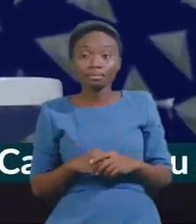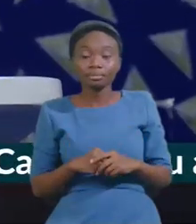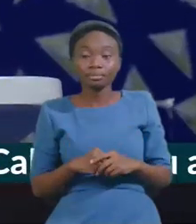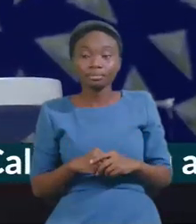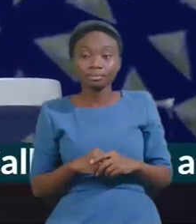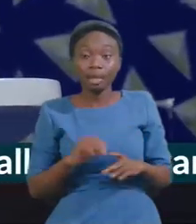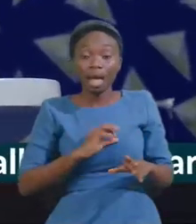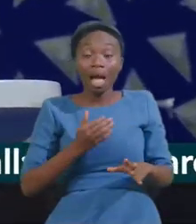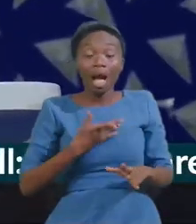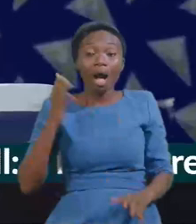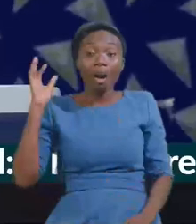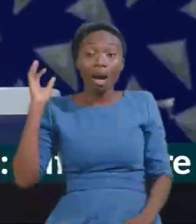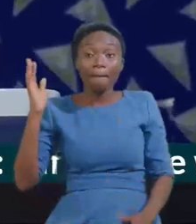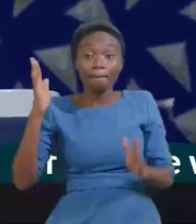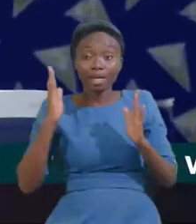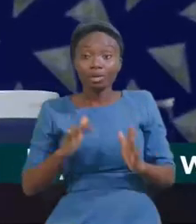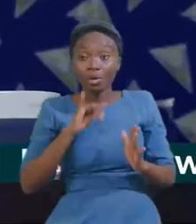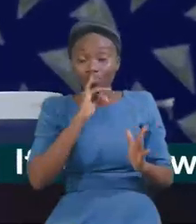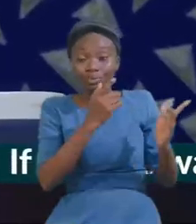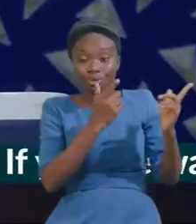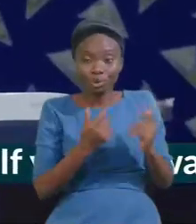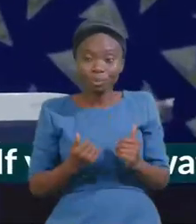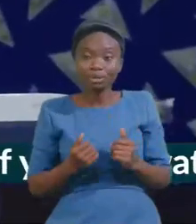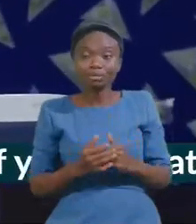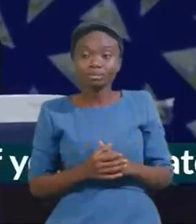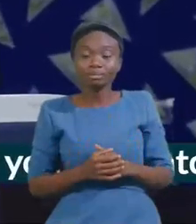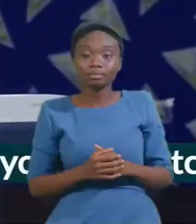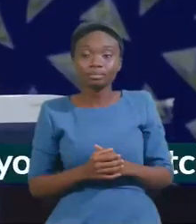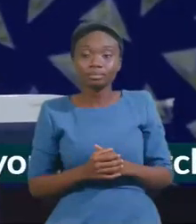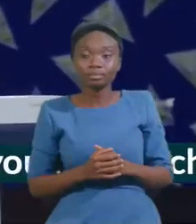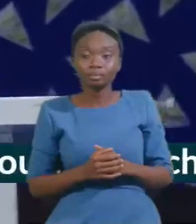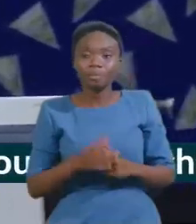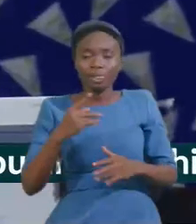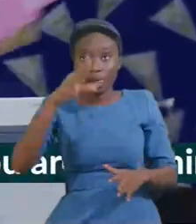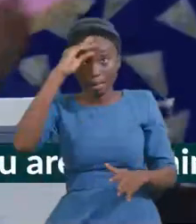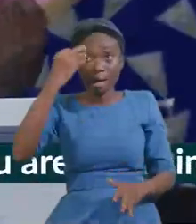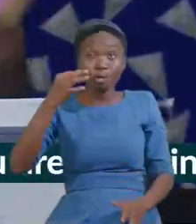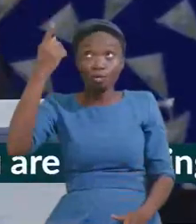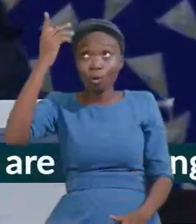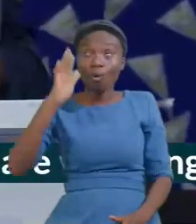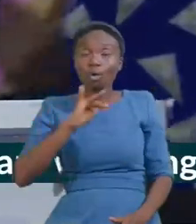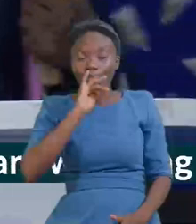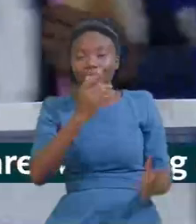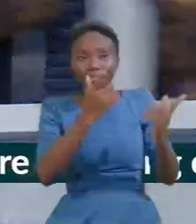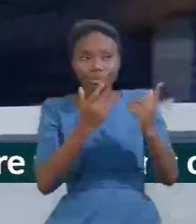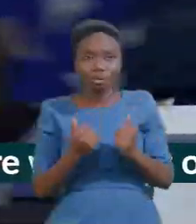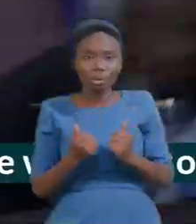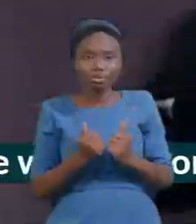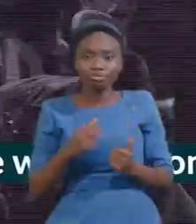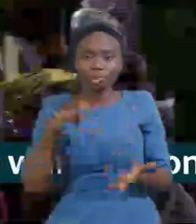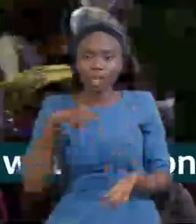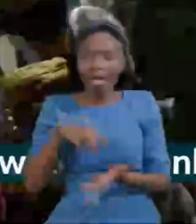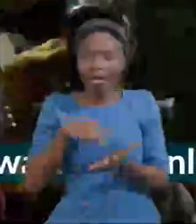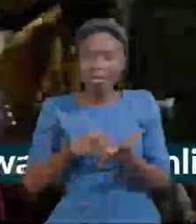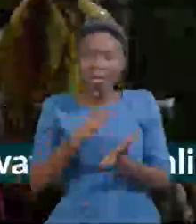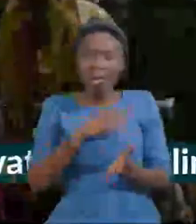Our pastor will be coming. Notre pasteur arrive. The man of God is coming. L'homme de Dieu arrive. Rise up and be ready